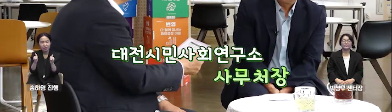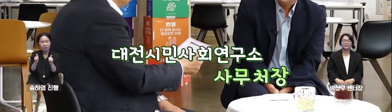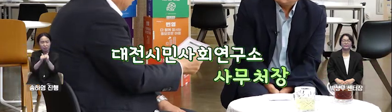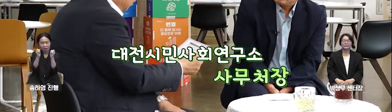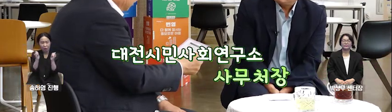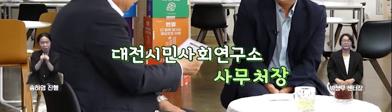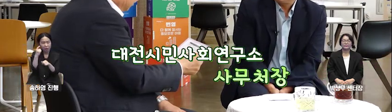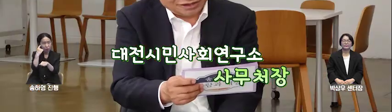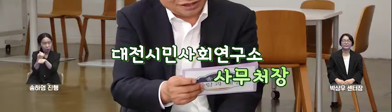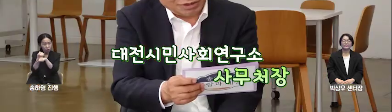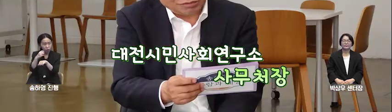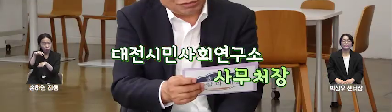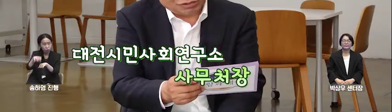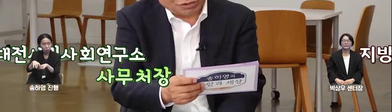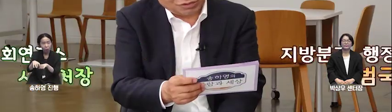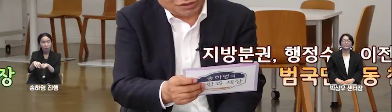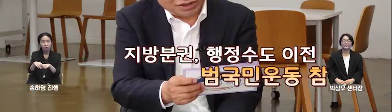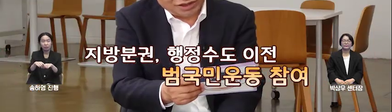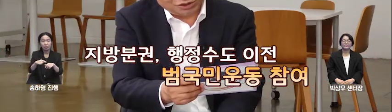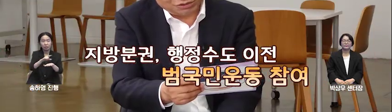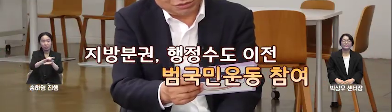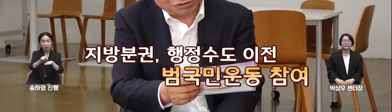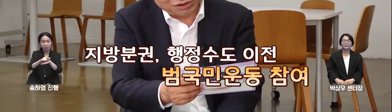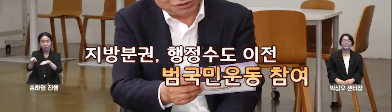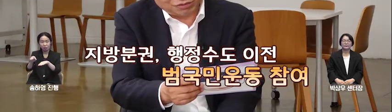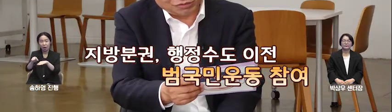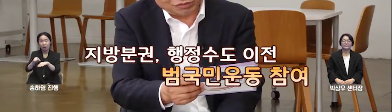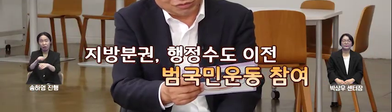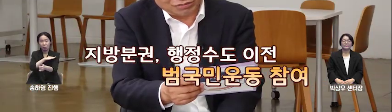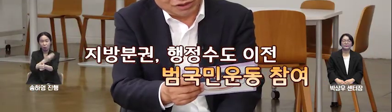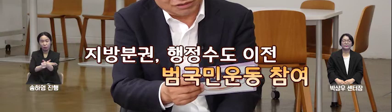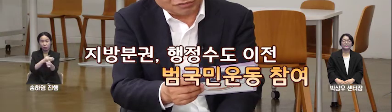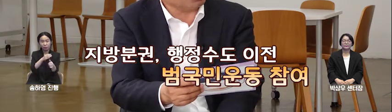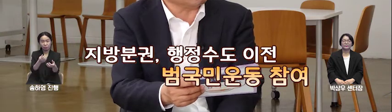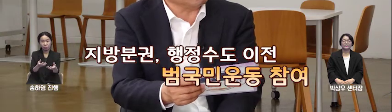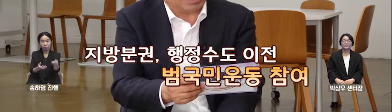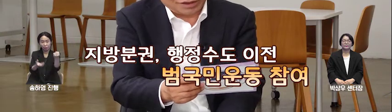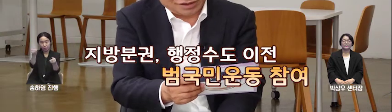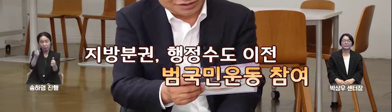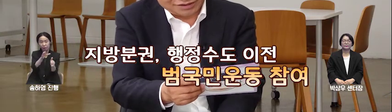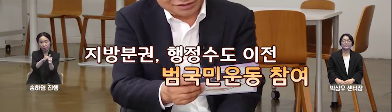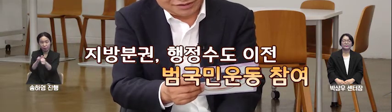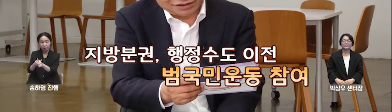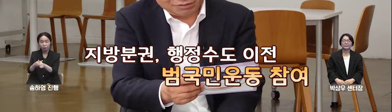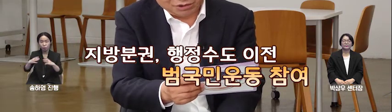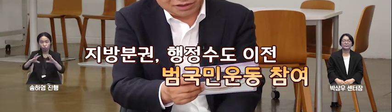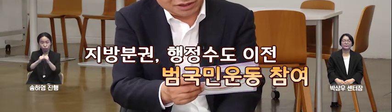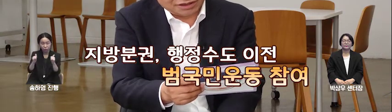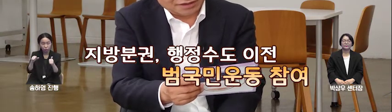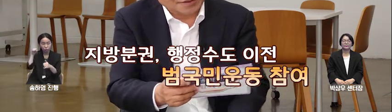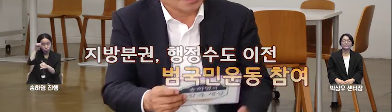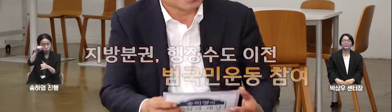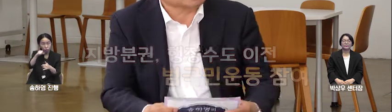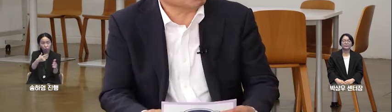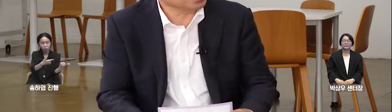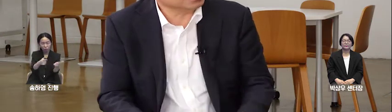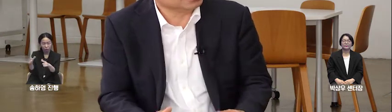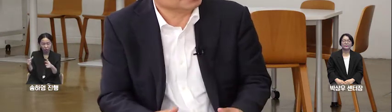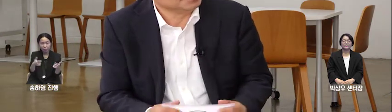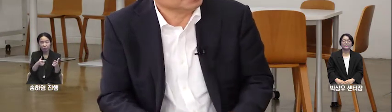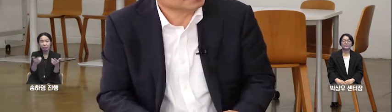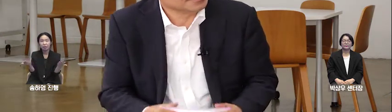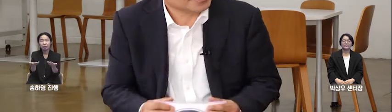시민사회연구소 사무처장 지방분권과 행정수도 이전 범국민운동 참여예산제